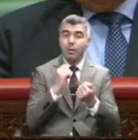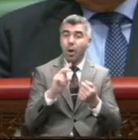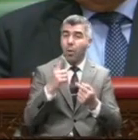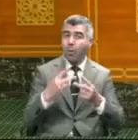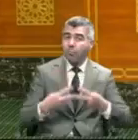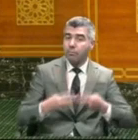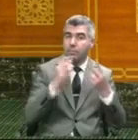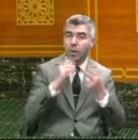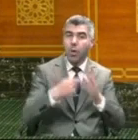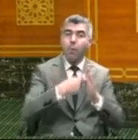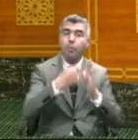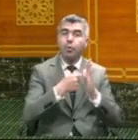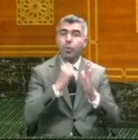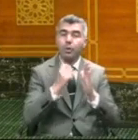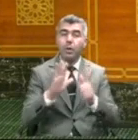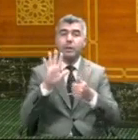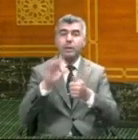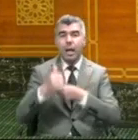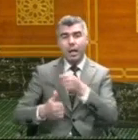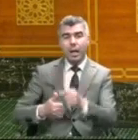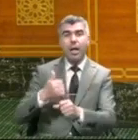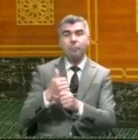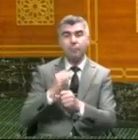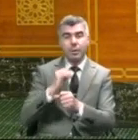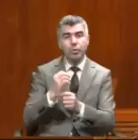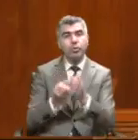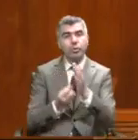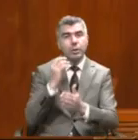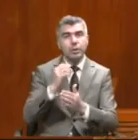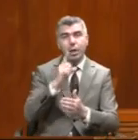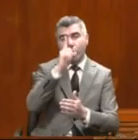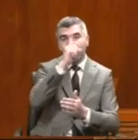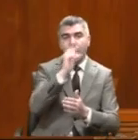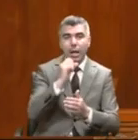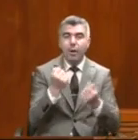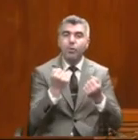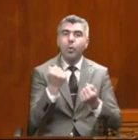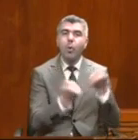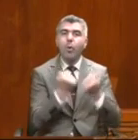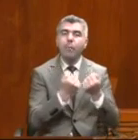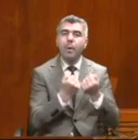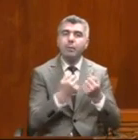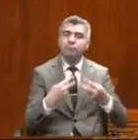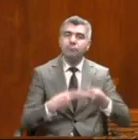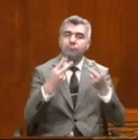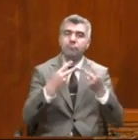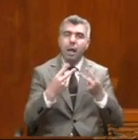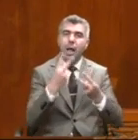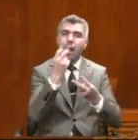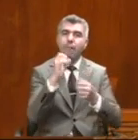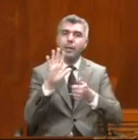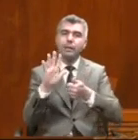مشروع واخا عنده ست سنين مشروع مبتكر ان شاء الله هذه السياره سنه